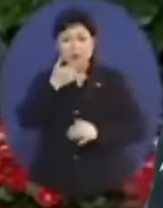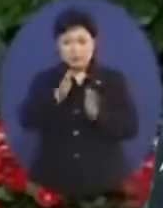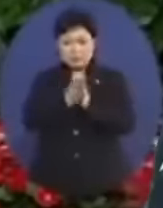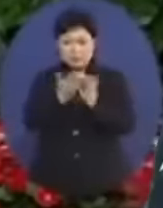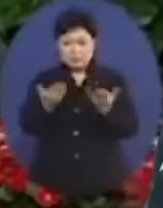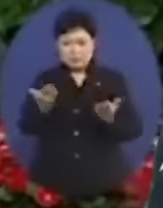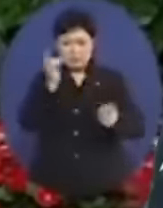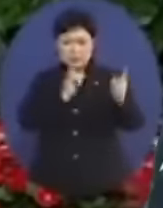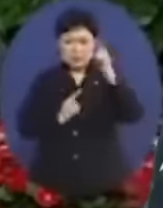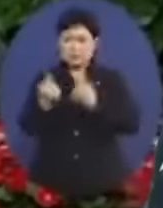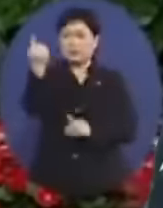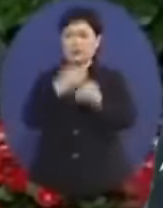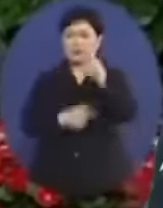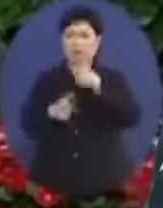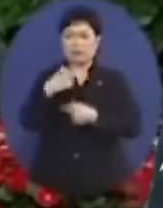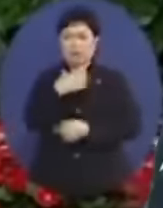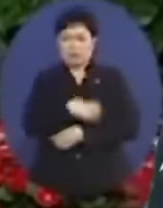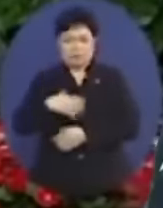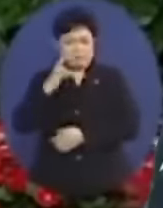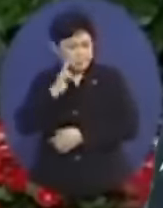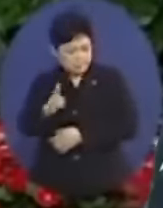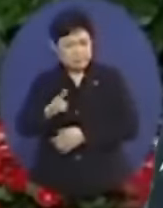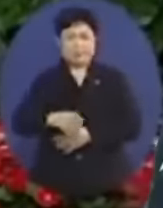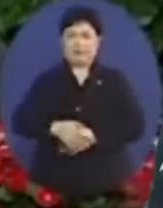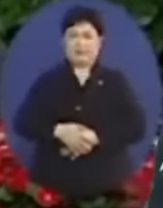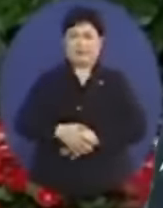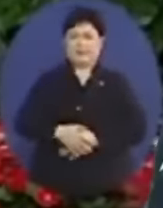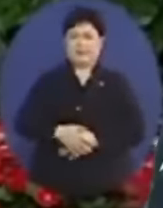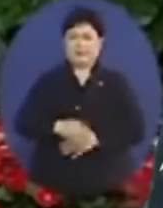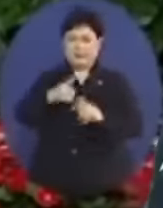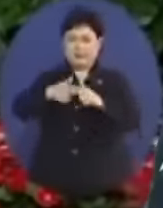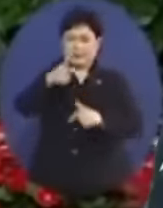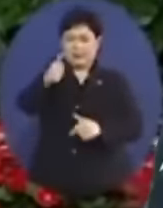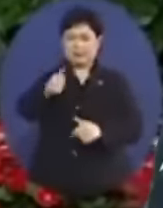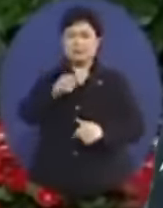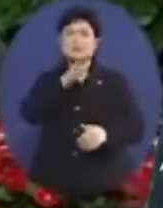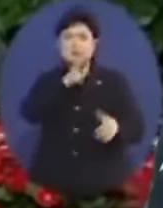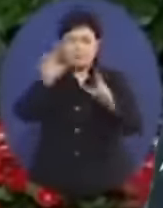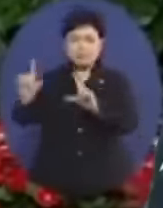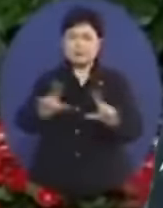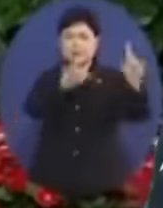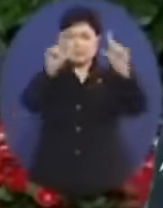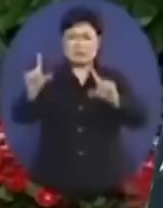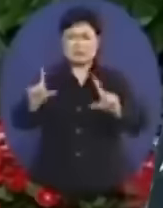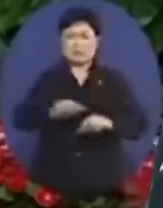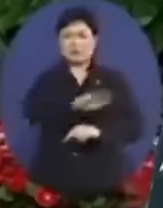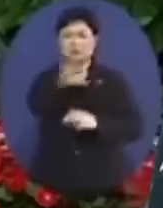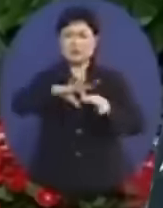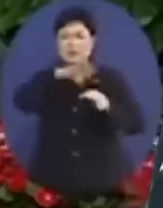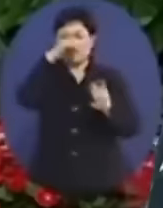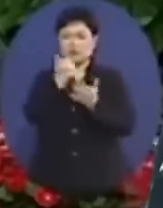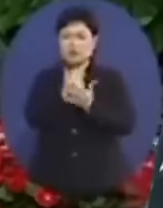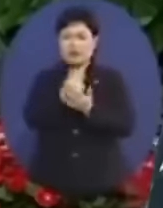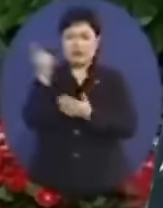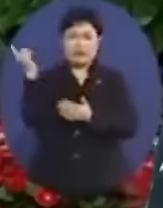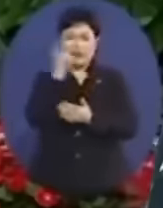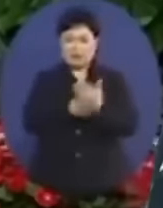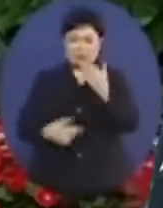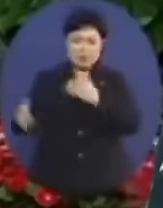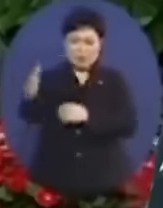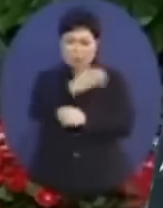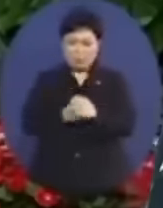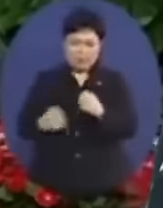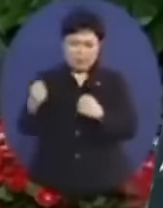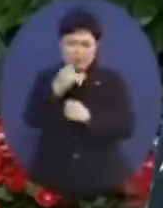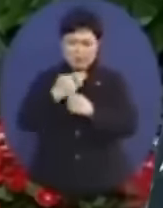상처보다 더 괴로운 것입니다 예수님은 그의 삶 자체가 우리의 죄악을 온 몸에 질 치고 그로 인하여